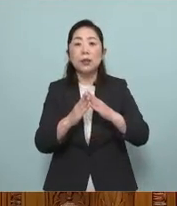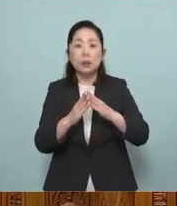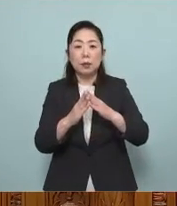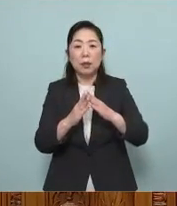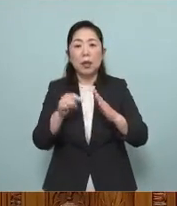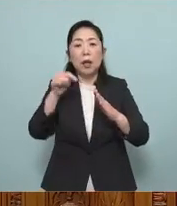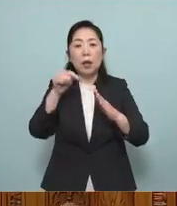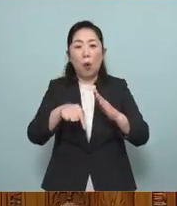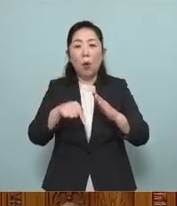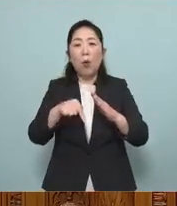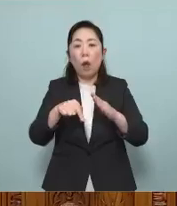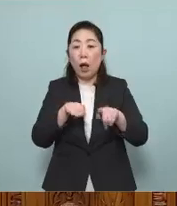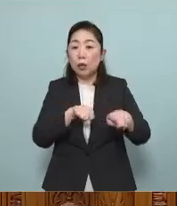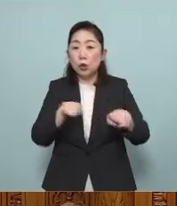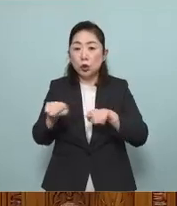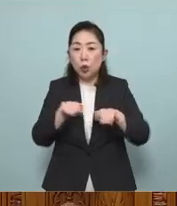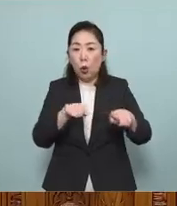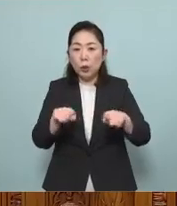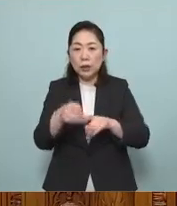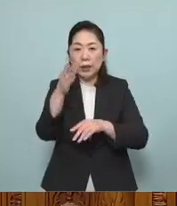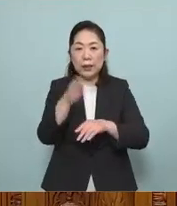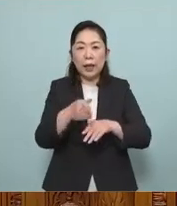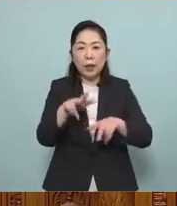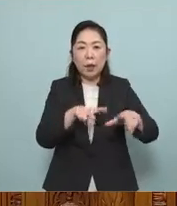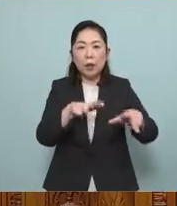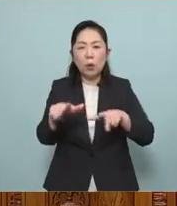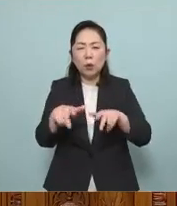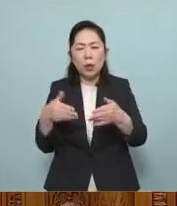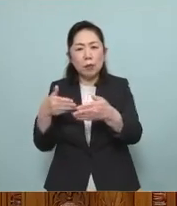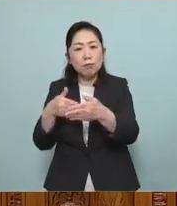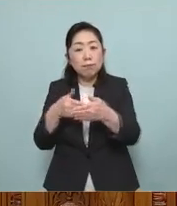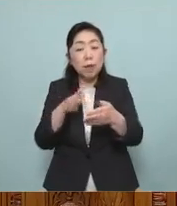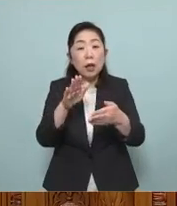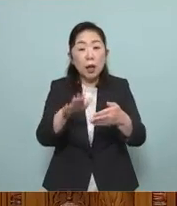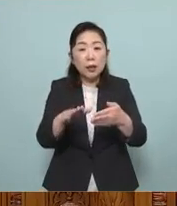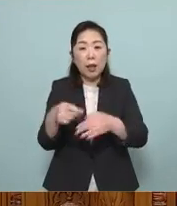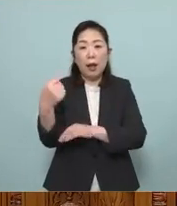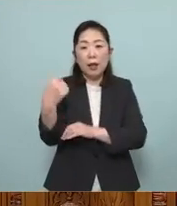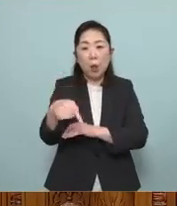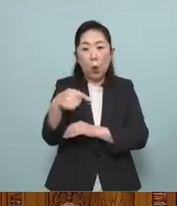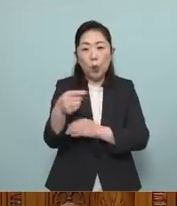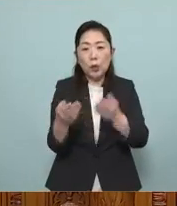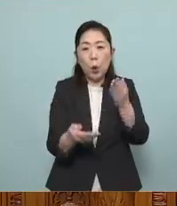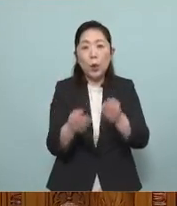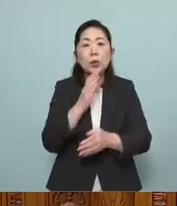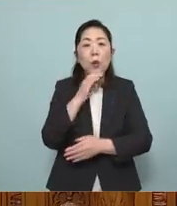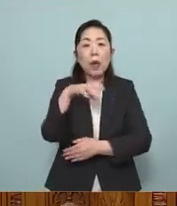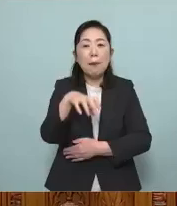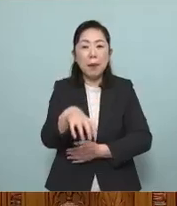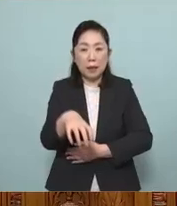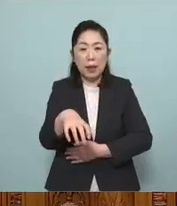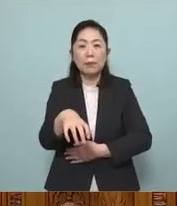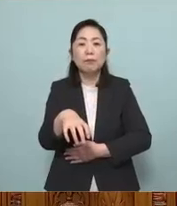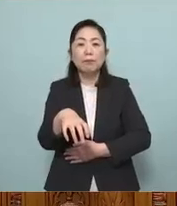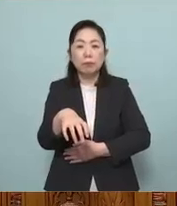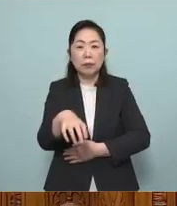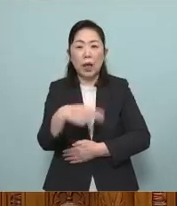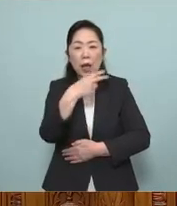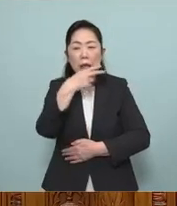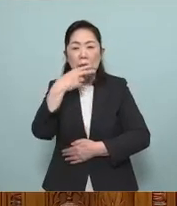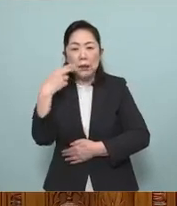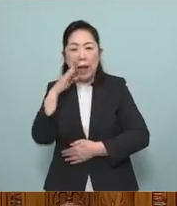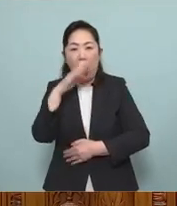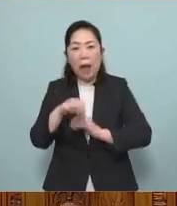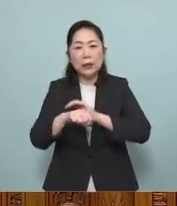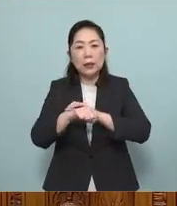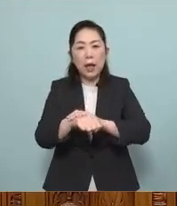庁が主導し、縦割り行政の中で進まなかった教育や保育の現場で、性犯罪歴の